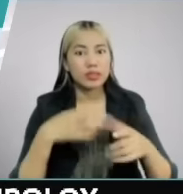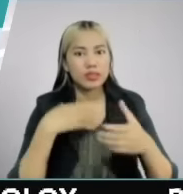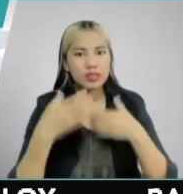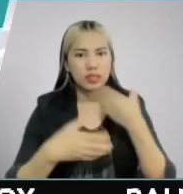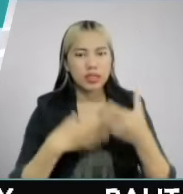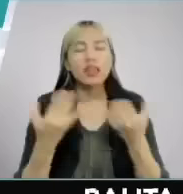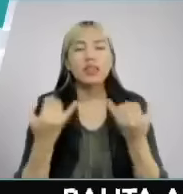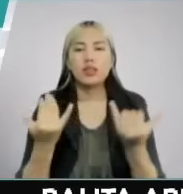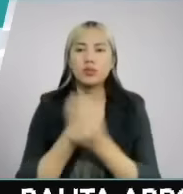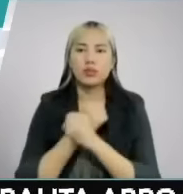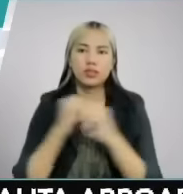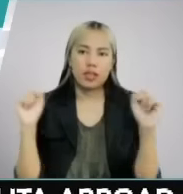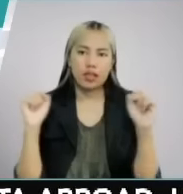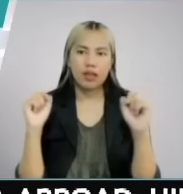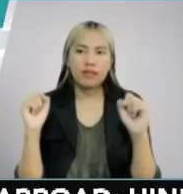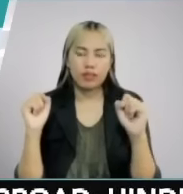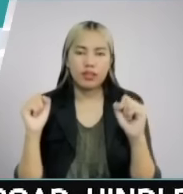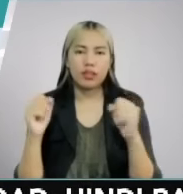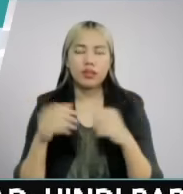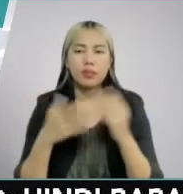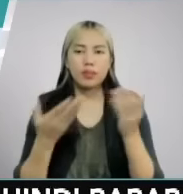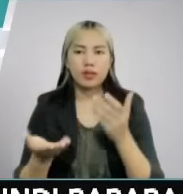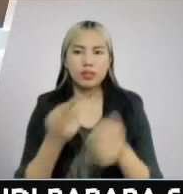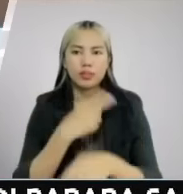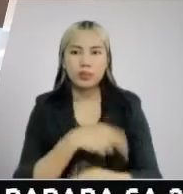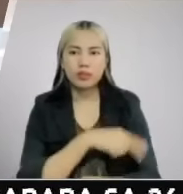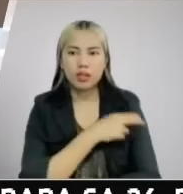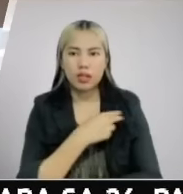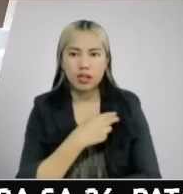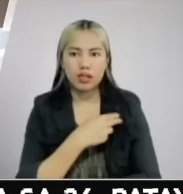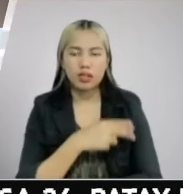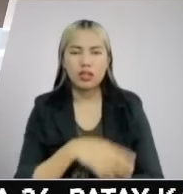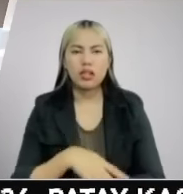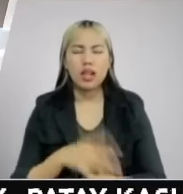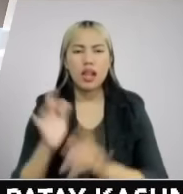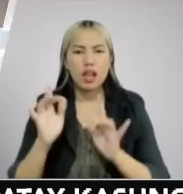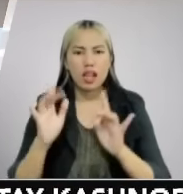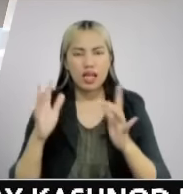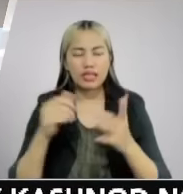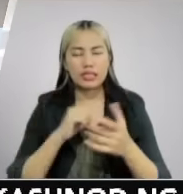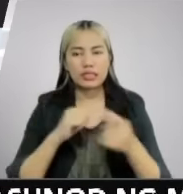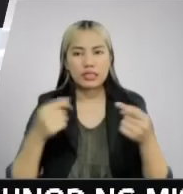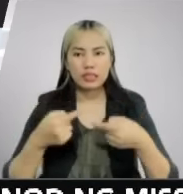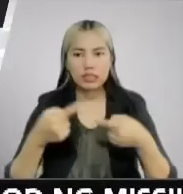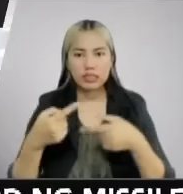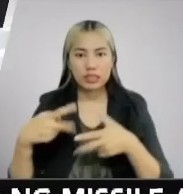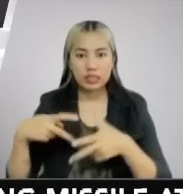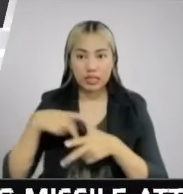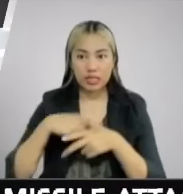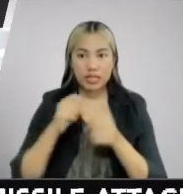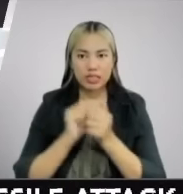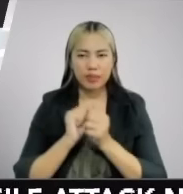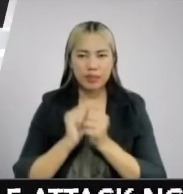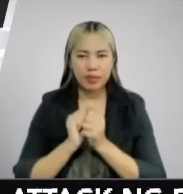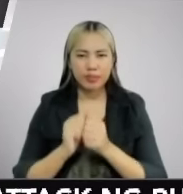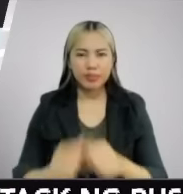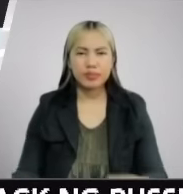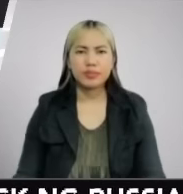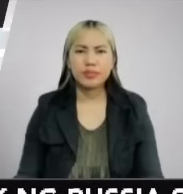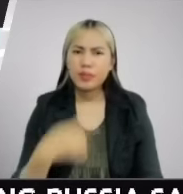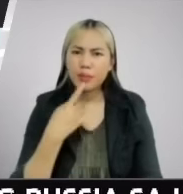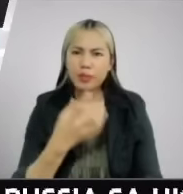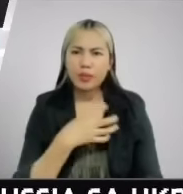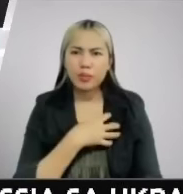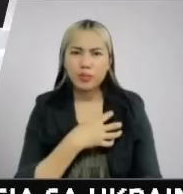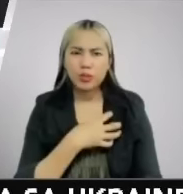ng biktima na dinala sa ospital minor injuries naman ang tinam ng kanyang angkas ayon sa pulisya tukoy ng